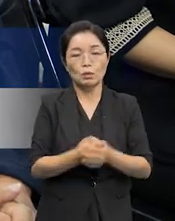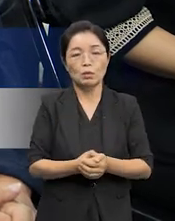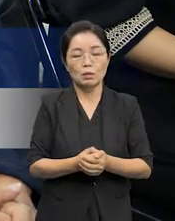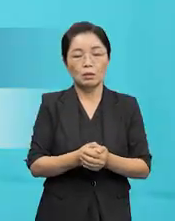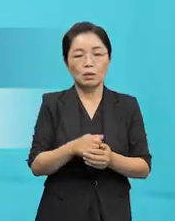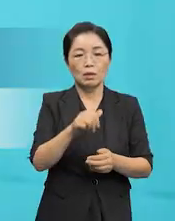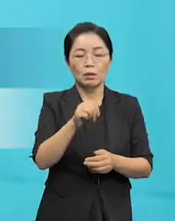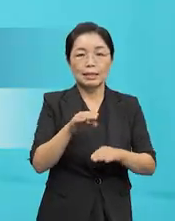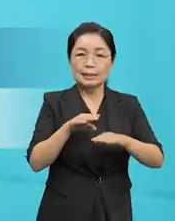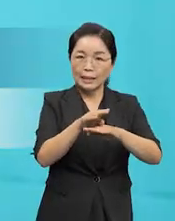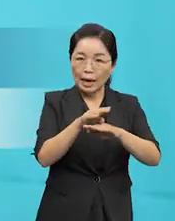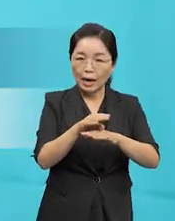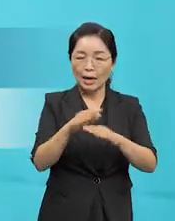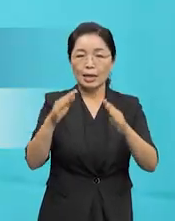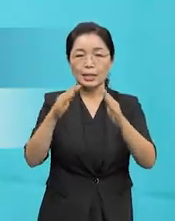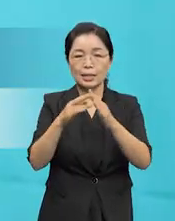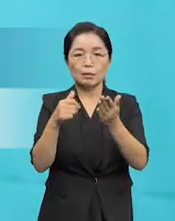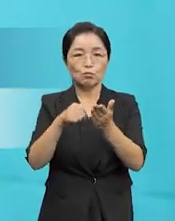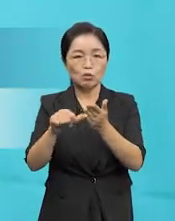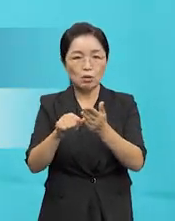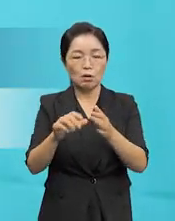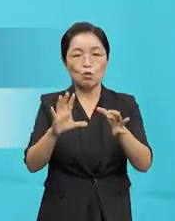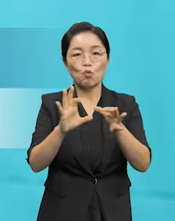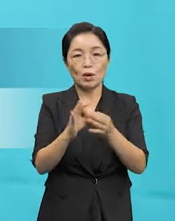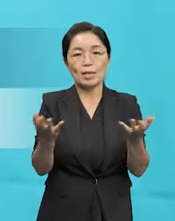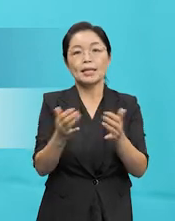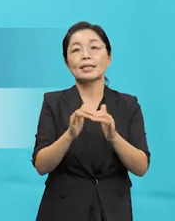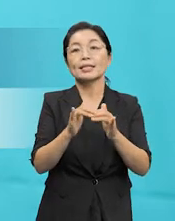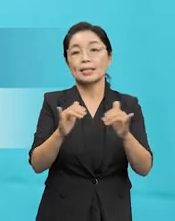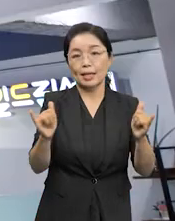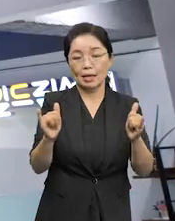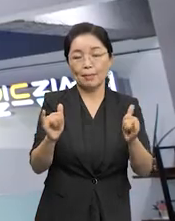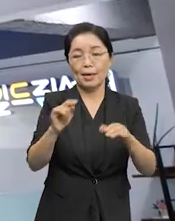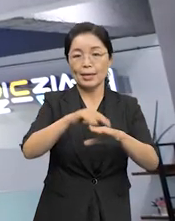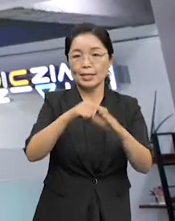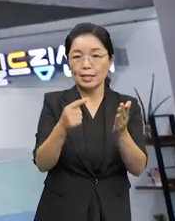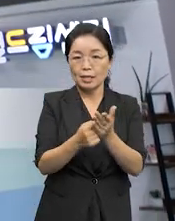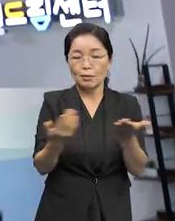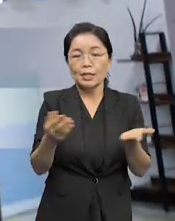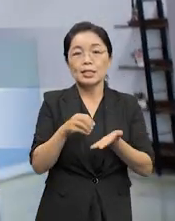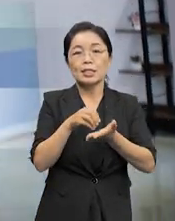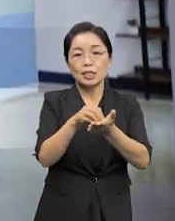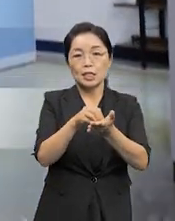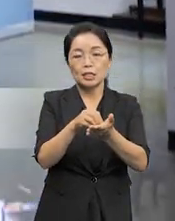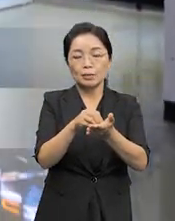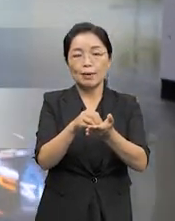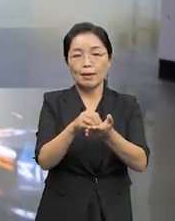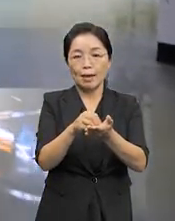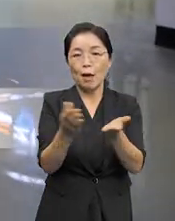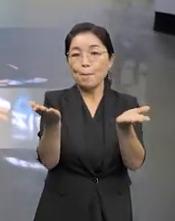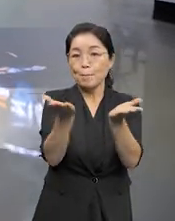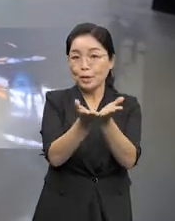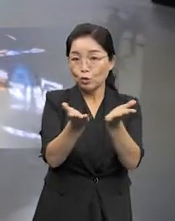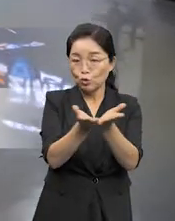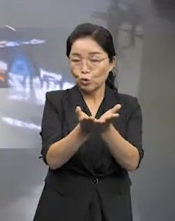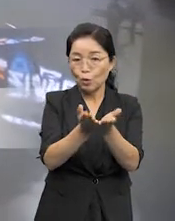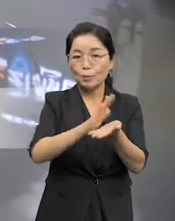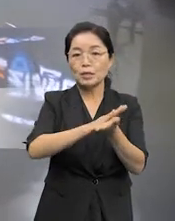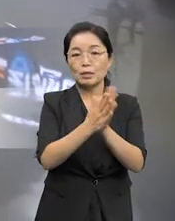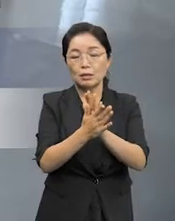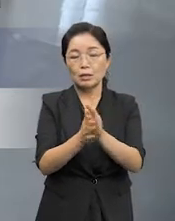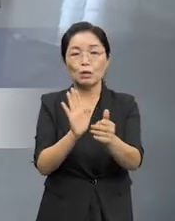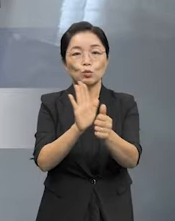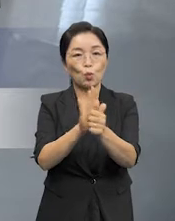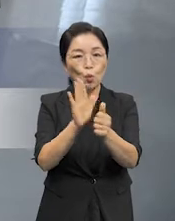자동차, 가전기업 등 위기산업 근로자를 대상으로 심리 취업 상담을 통한 1대1 맞춤형 전환 배치,